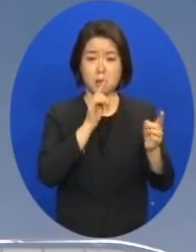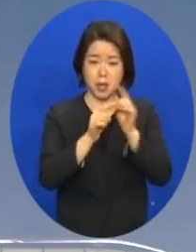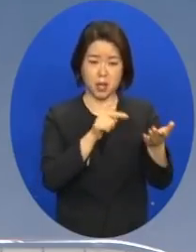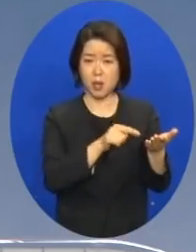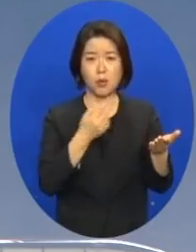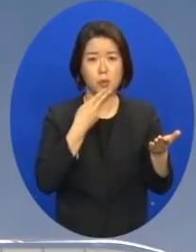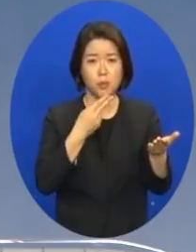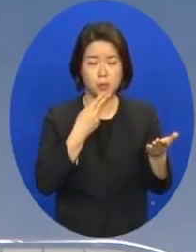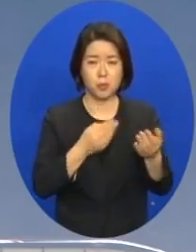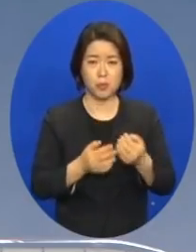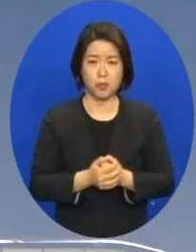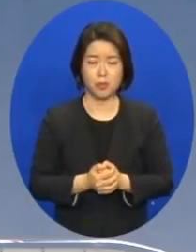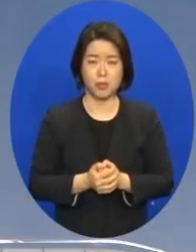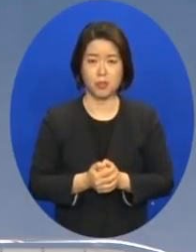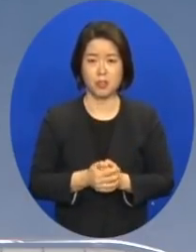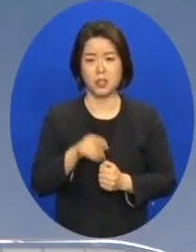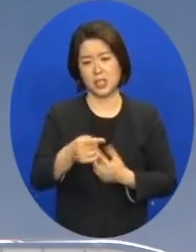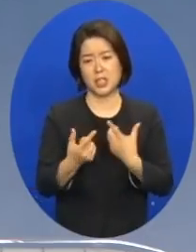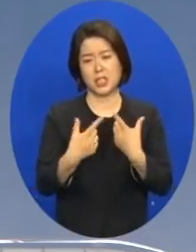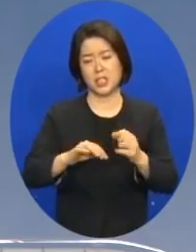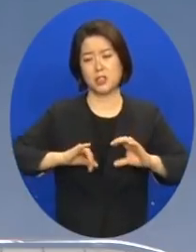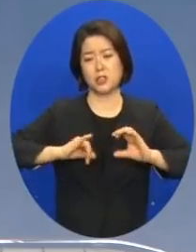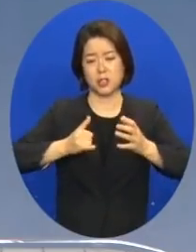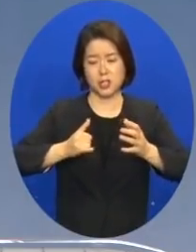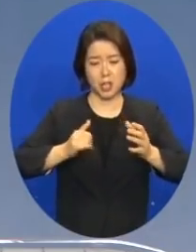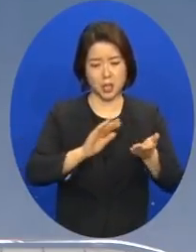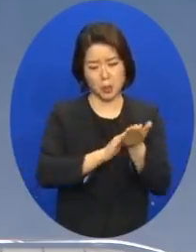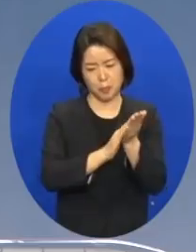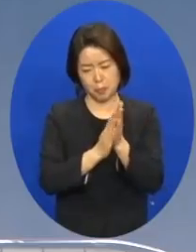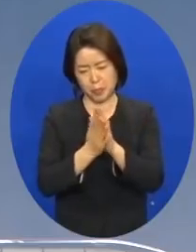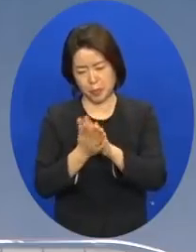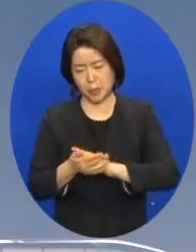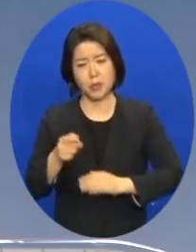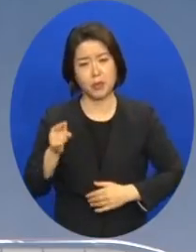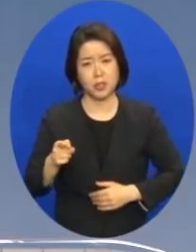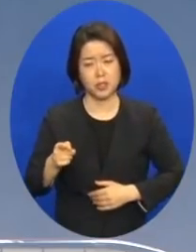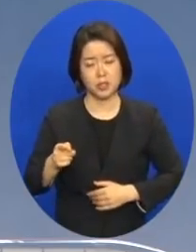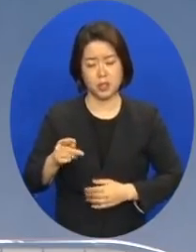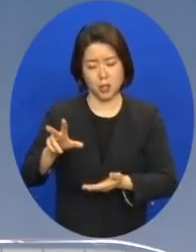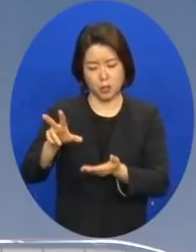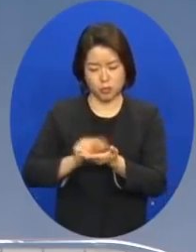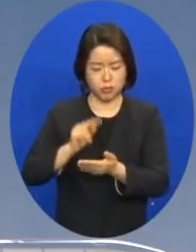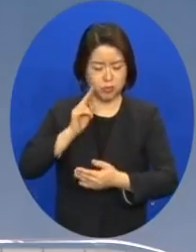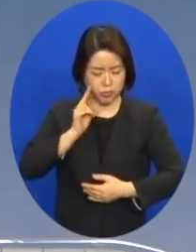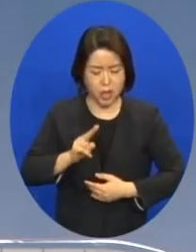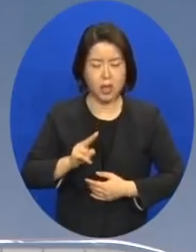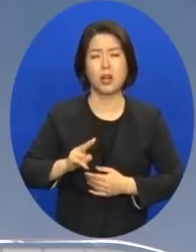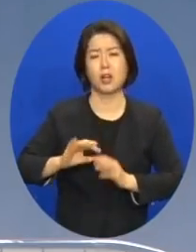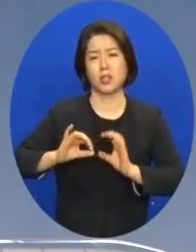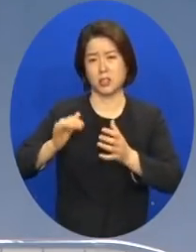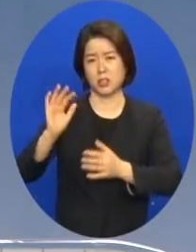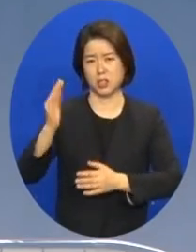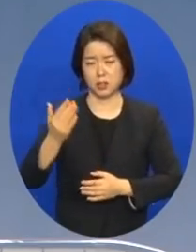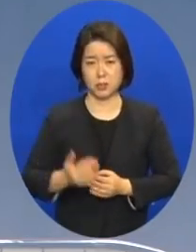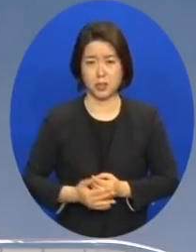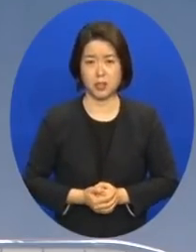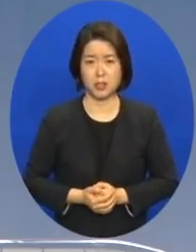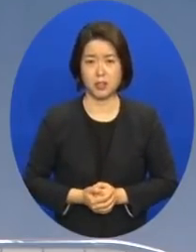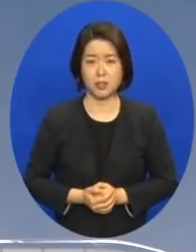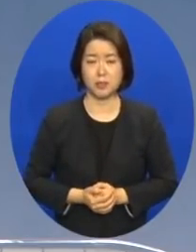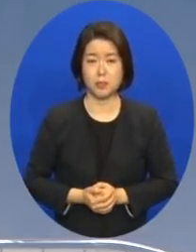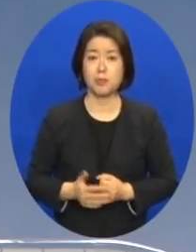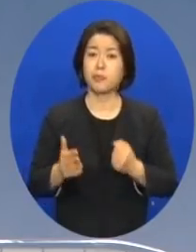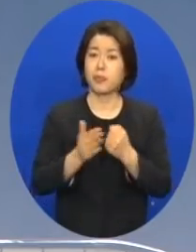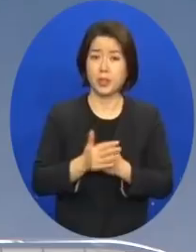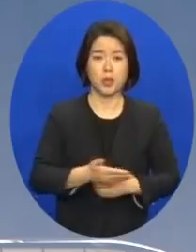없어요. 이런 세상이 되어가는 것이 얼마나 문제가 심각한 세상이 될까요?